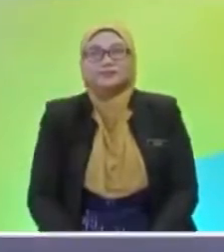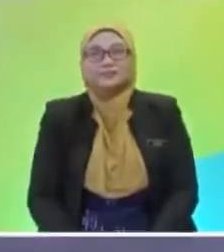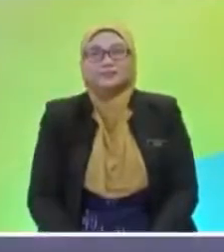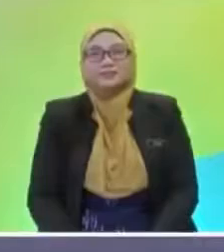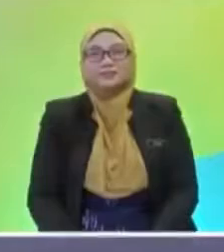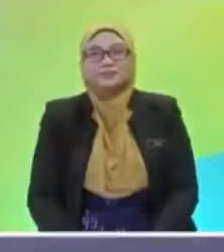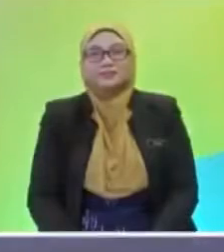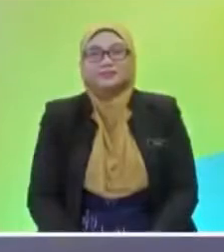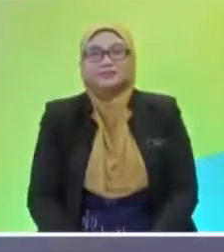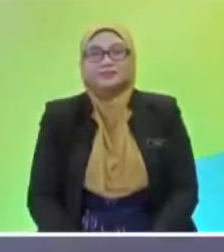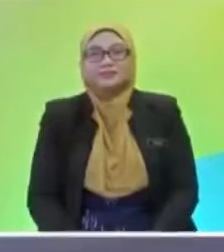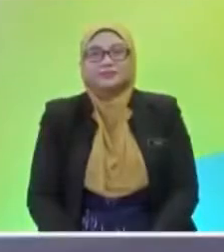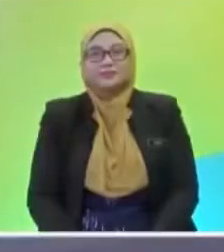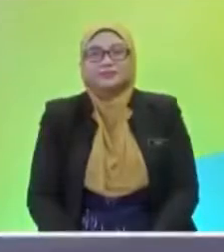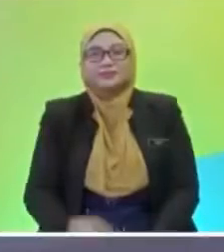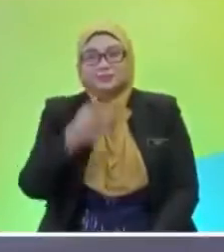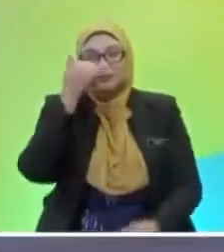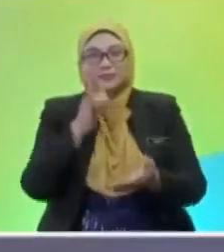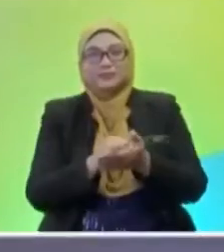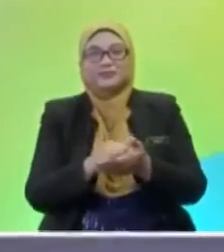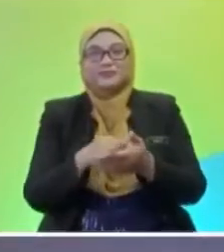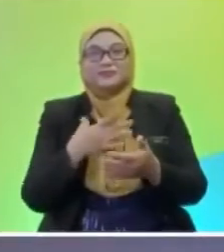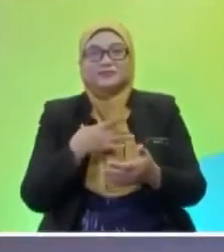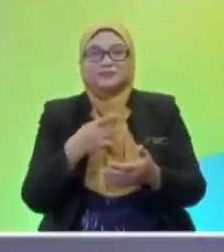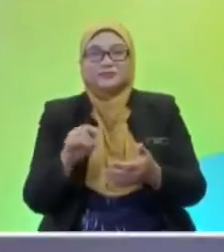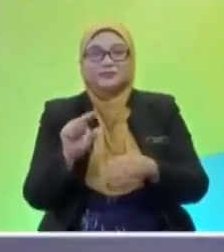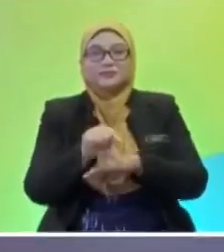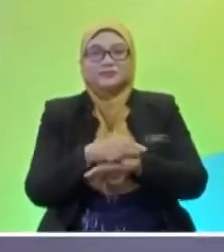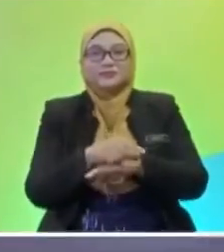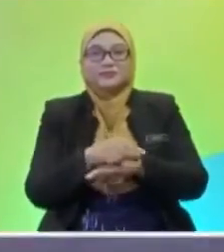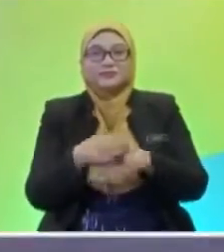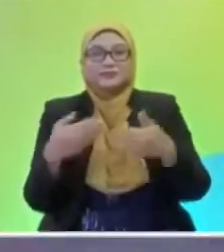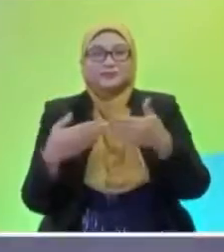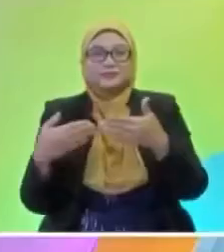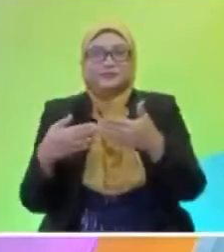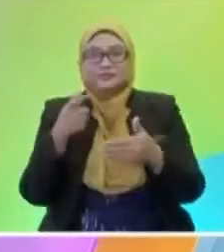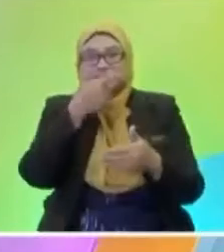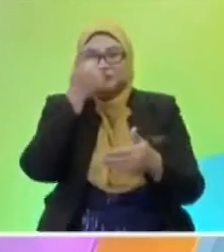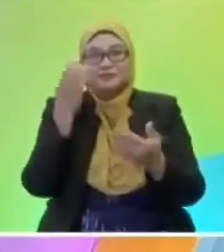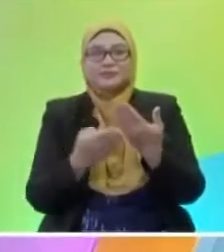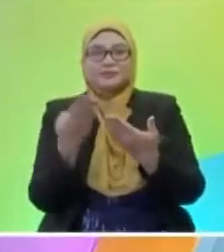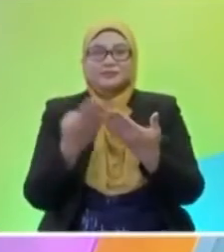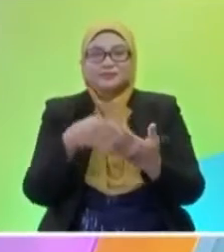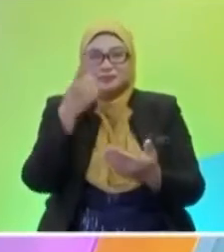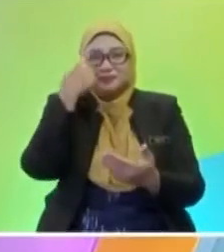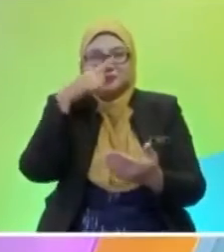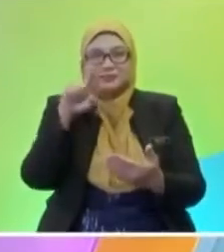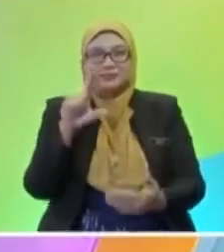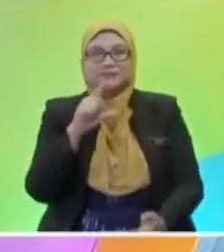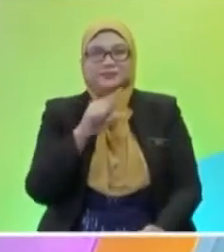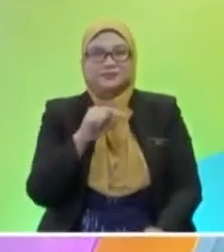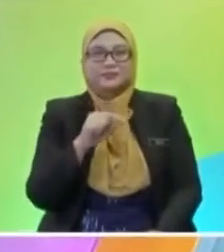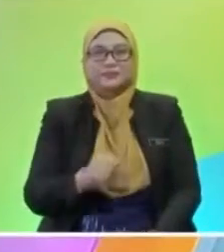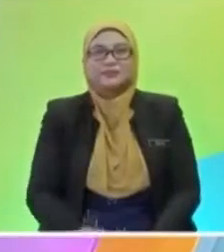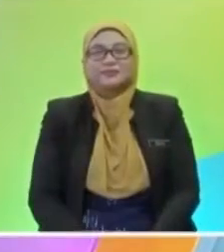Kan di belakang. Sebab apa cikgu suka guna bongkah penyambung ni? Sebab dia mudah. Mudah nak lekat. Mudah untuk lekatkan. Okey,